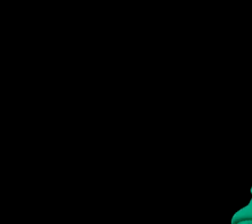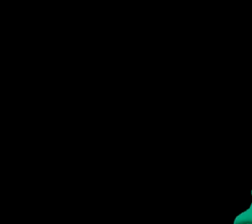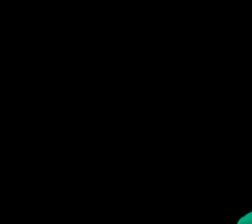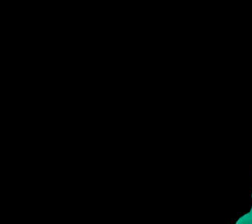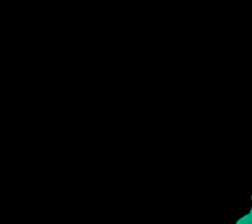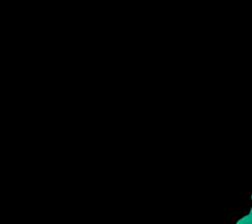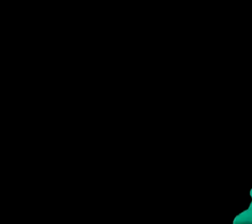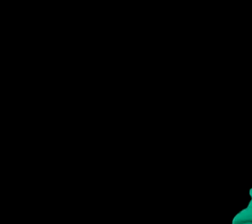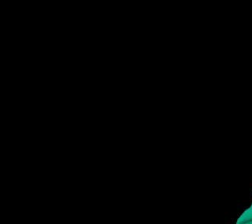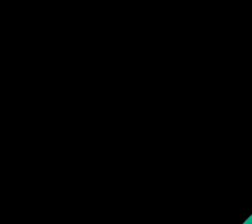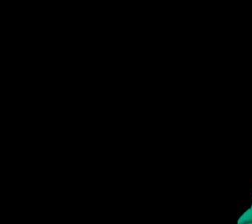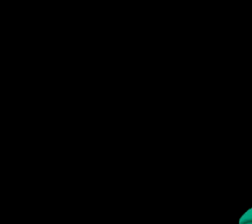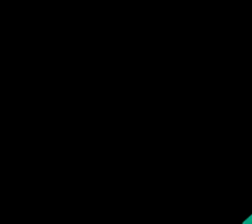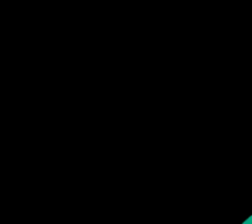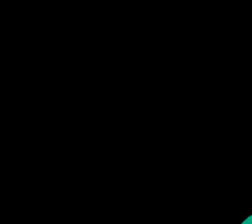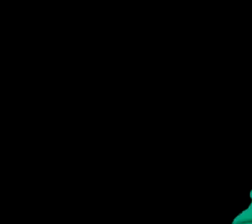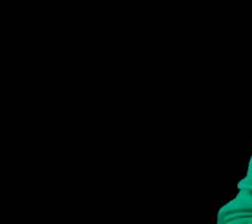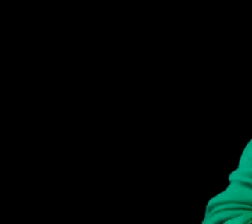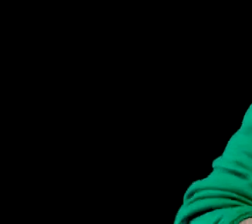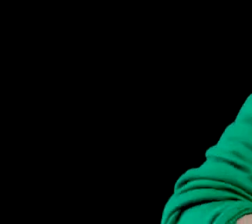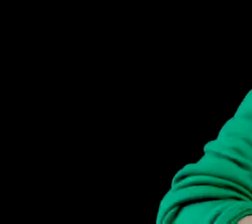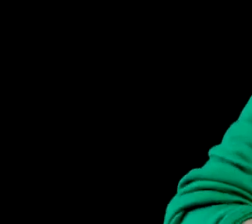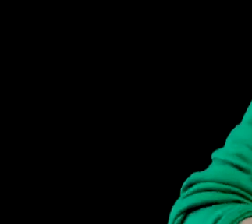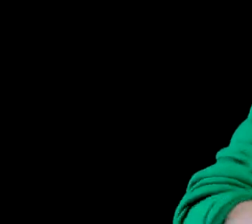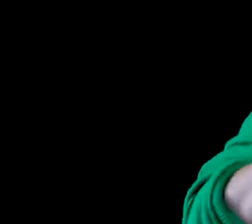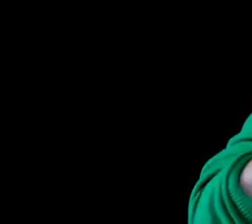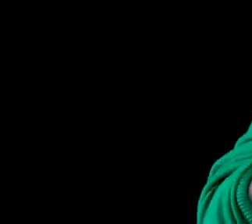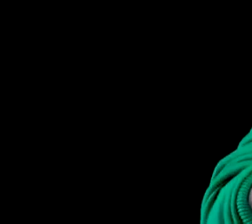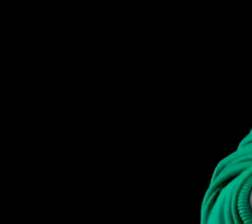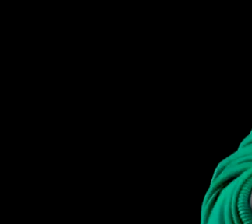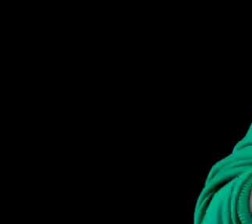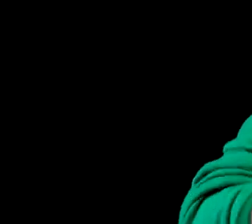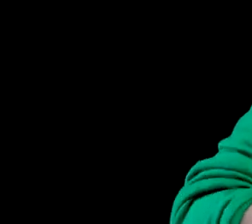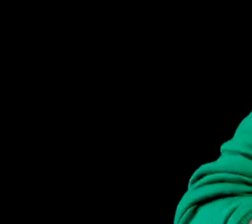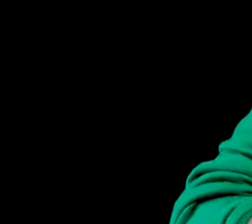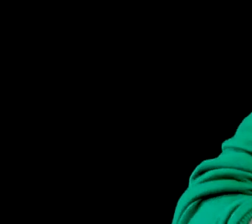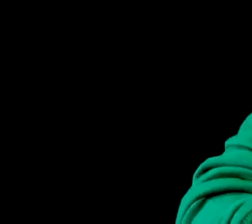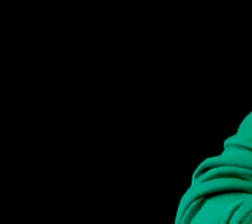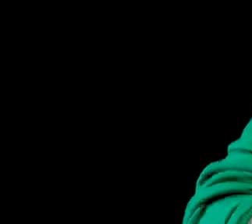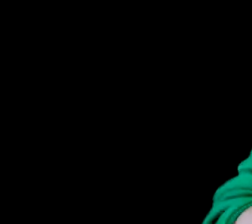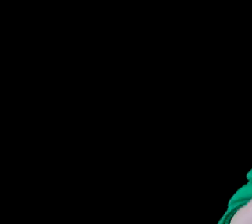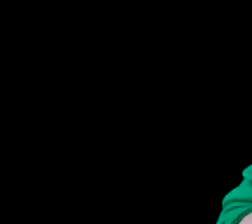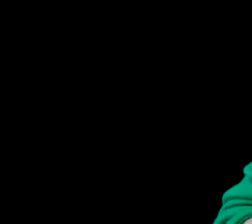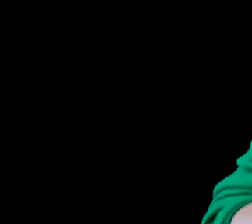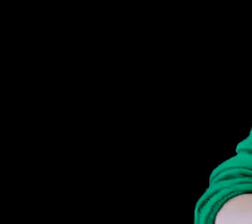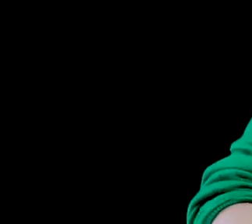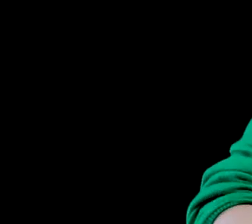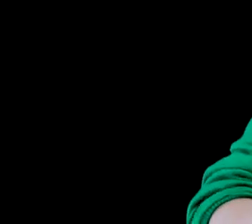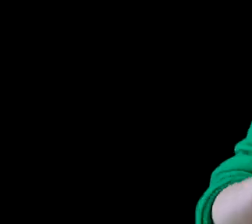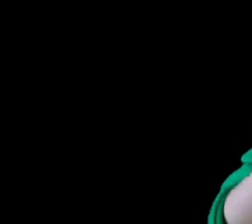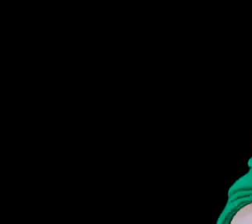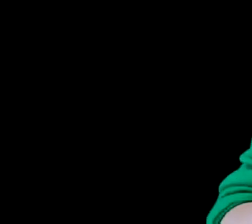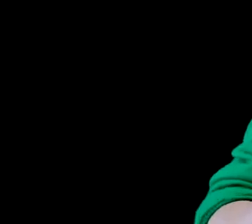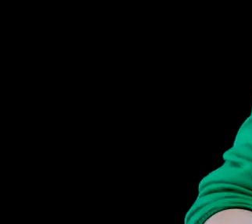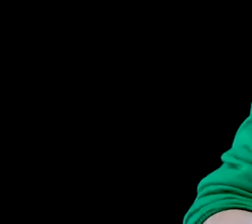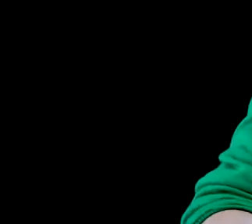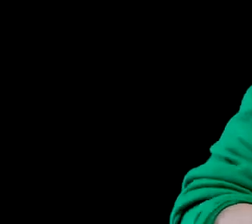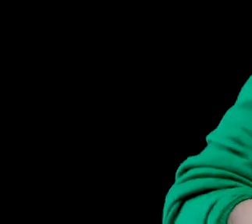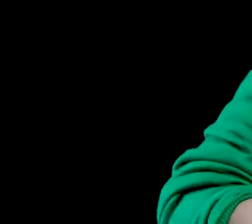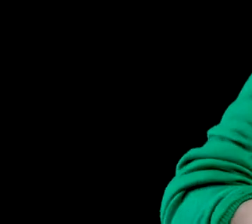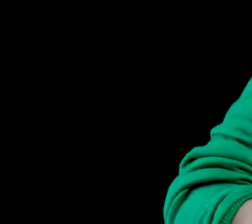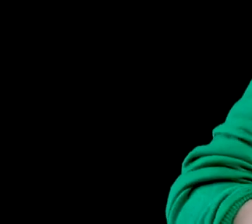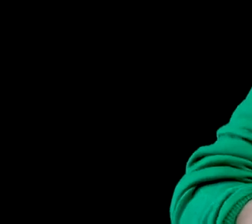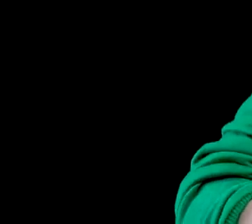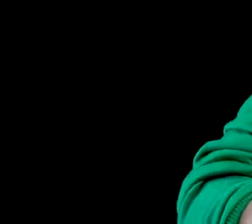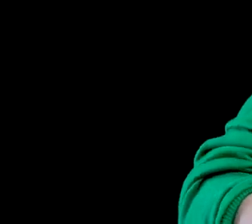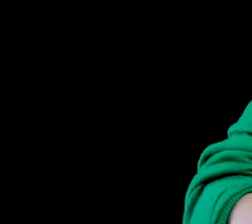est impossible pour nous, c'est toujours possible pour Dieu. Deuxième chose, Jésus souhaite qu'on vienne à lui, qu'on lui demande son